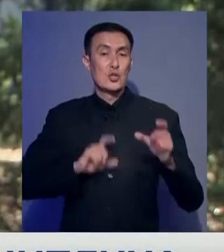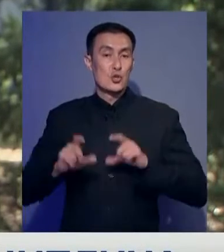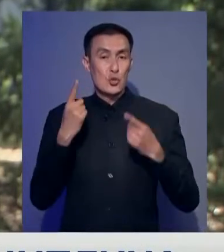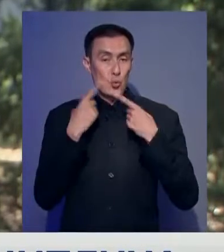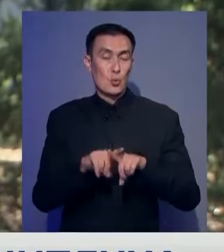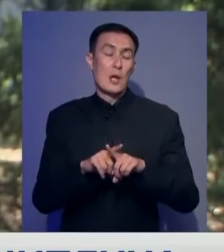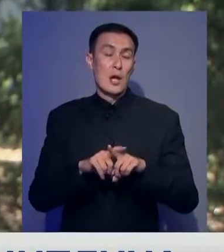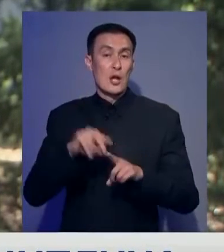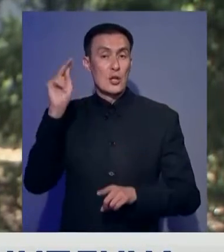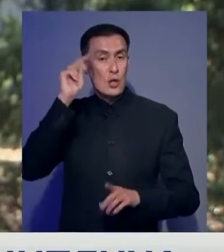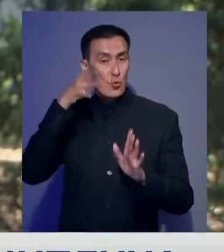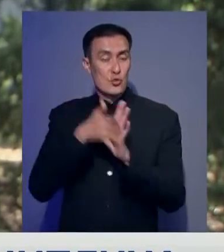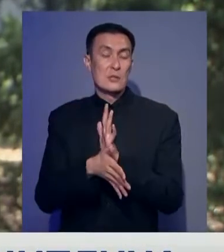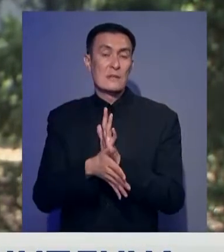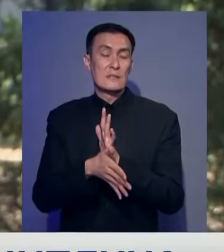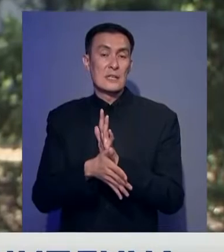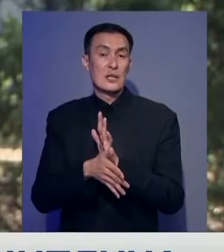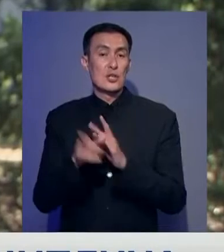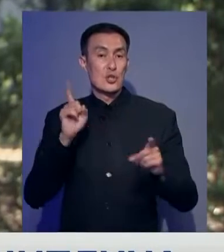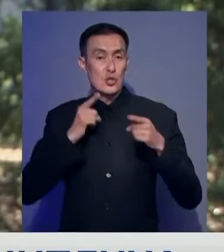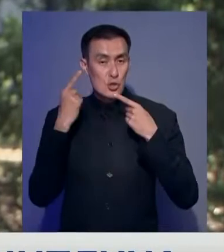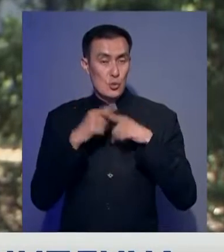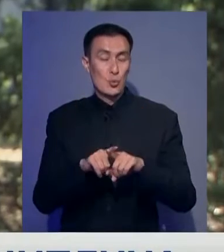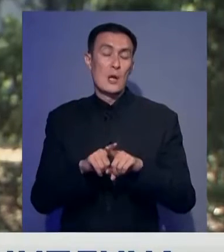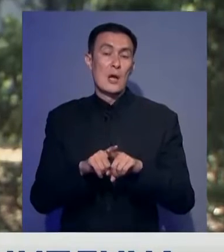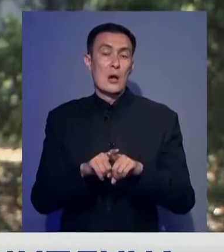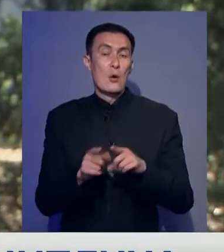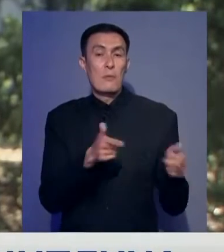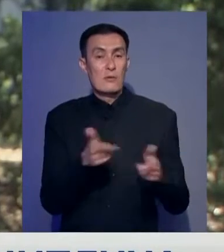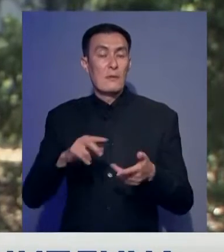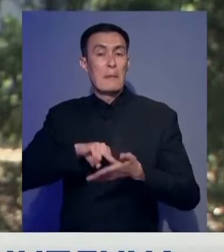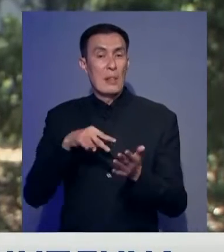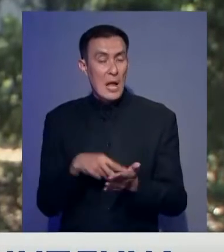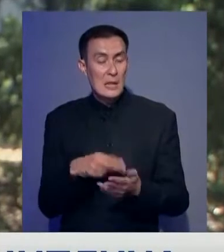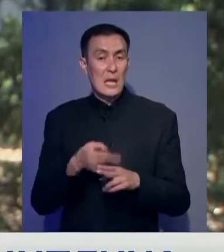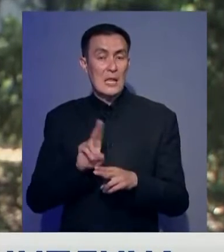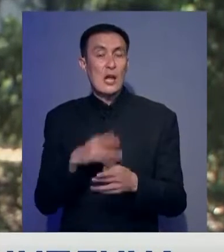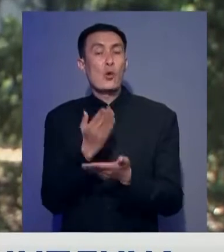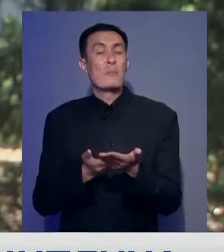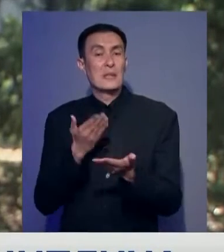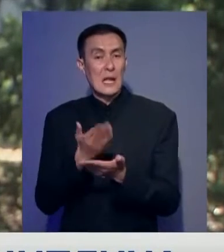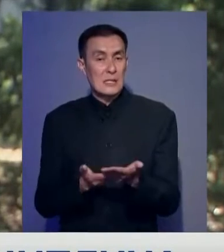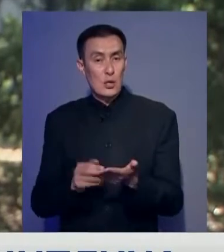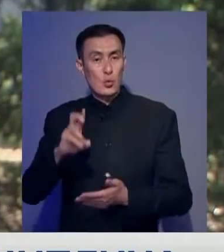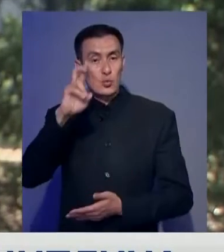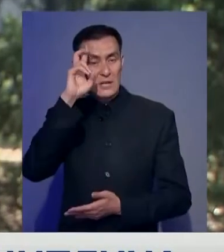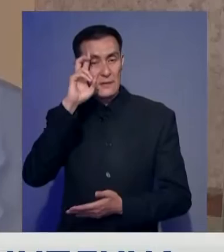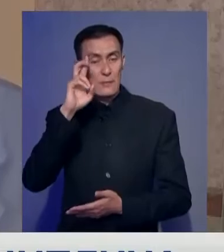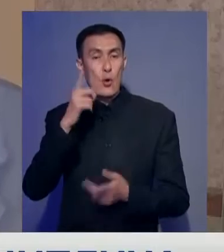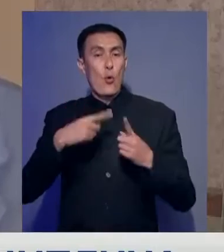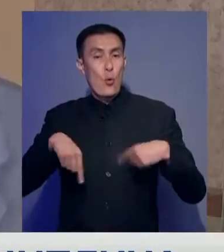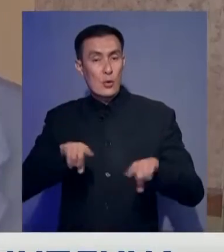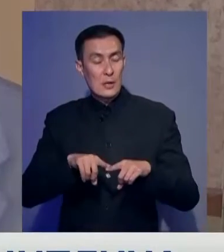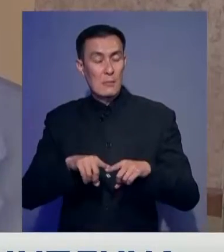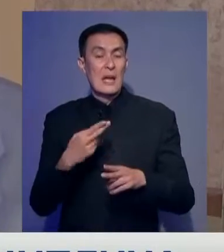демографии, научно-исследовательский институт. Сейчас она разрабатывает планы. Это будут рекомендации государственным органам.